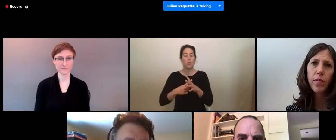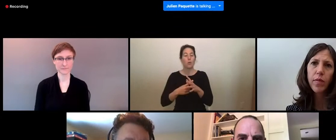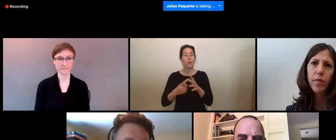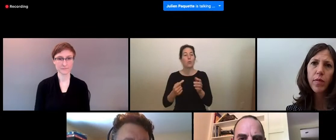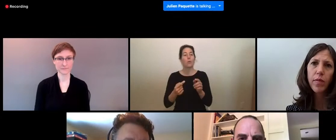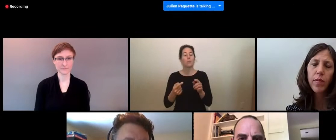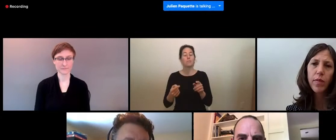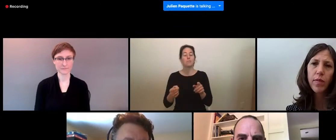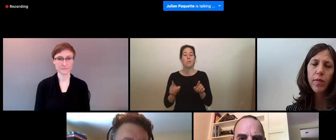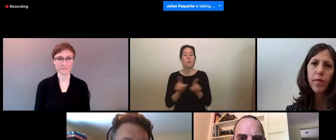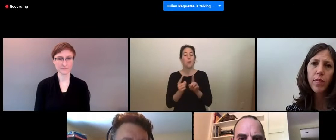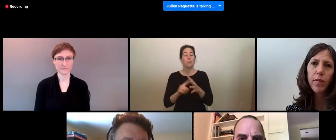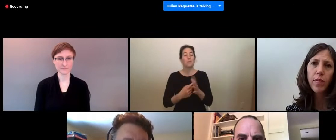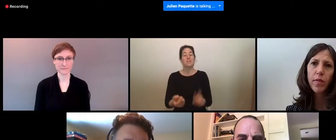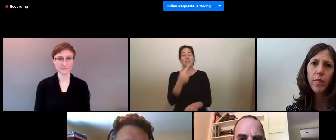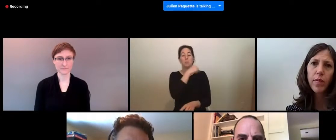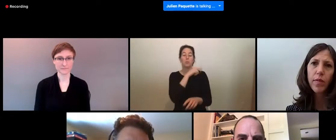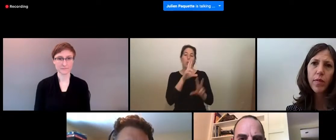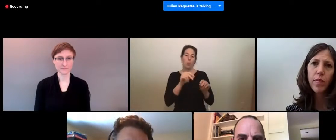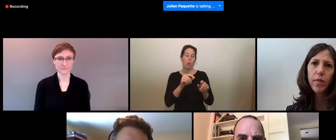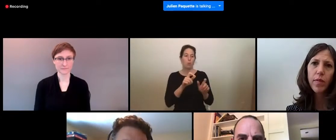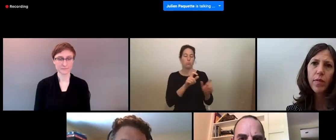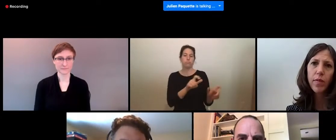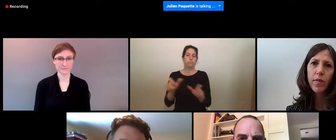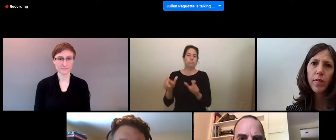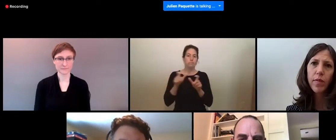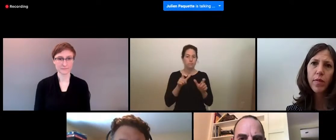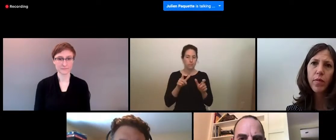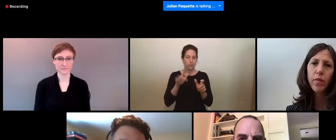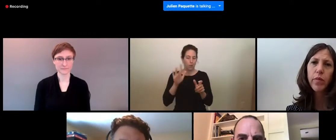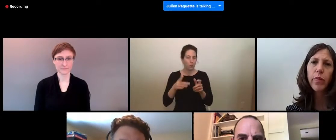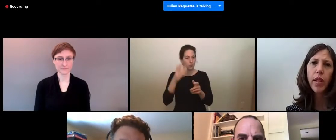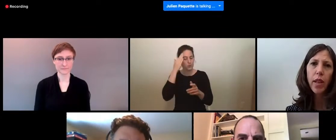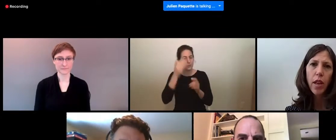cas il y a plusieurs semaines.